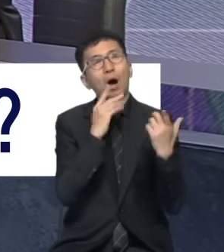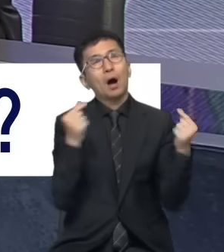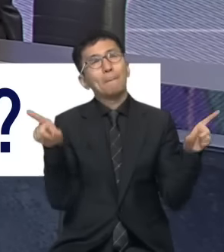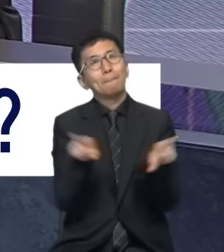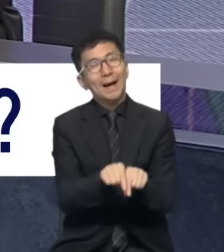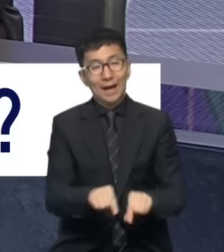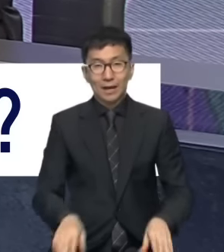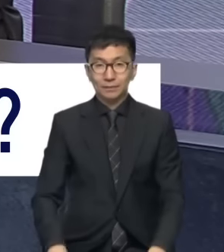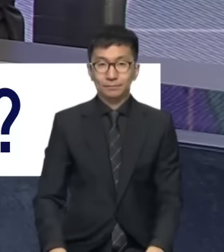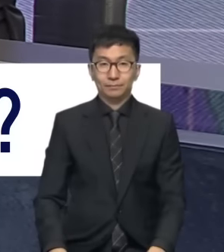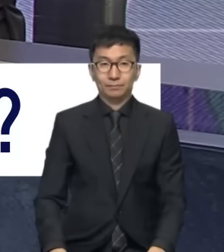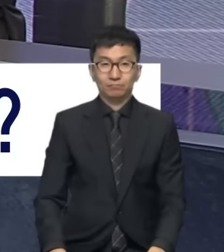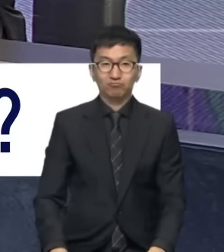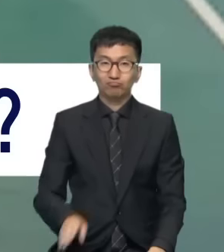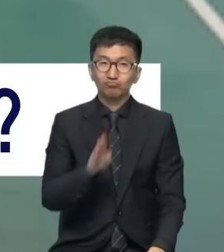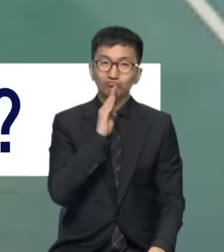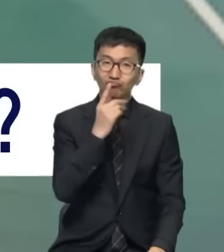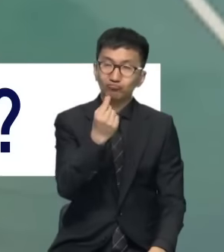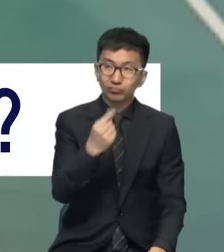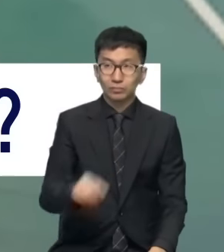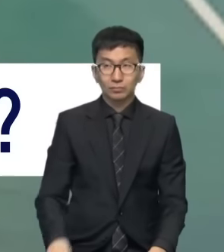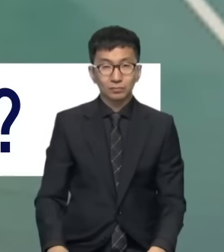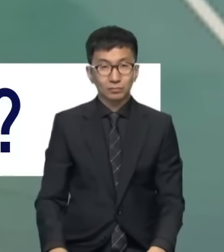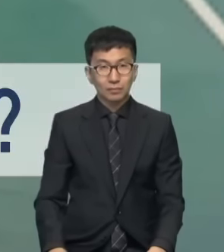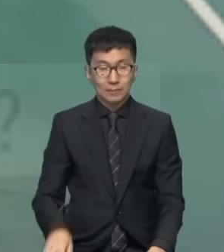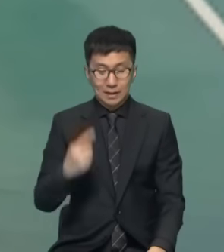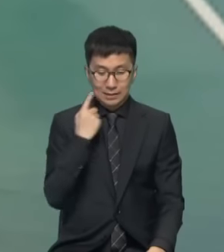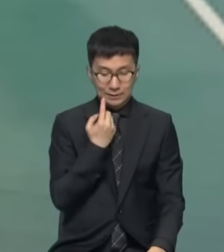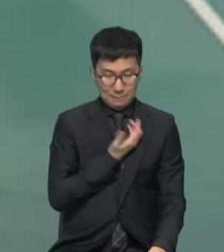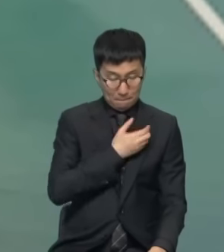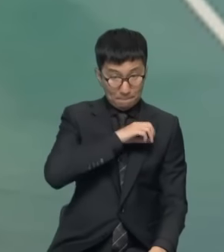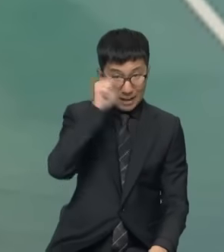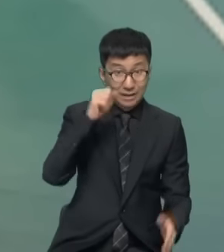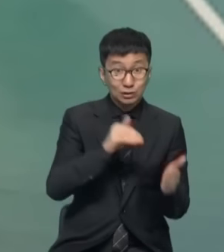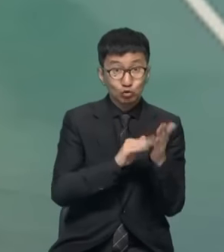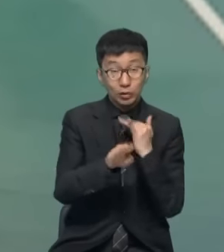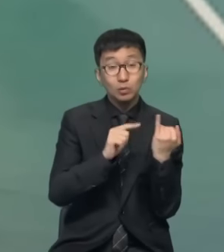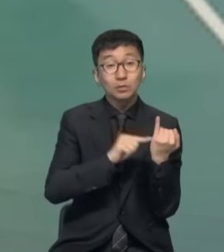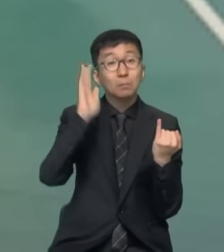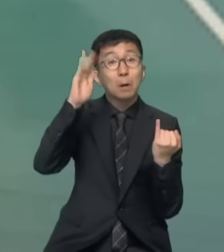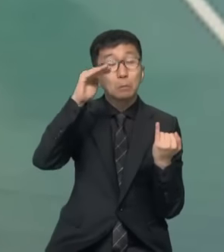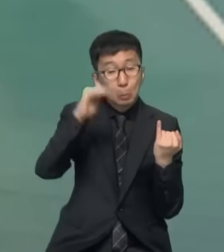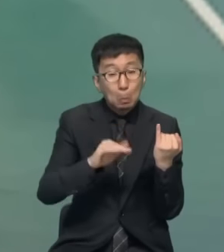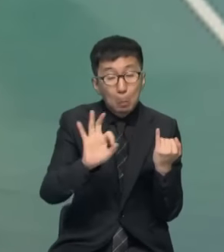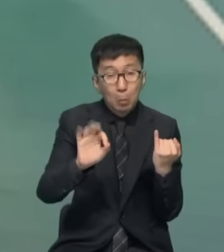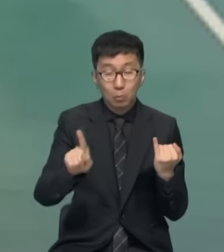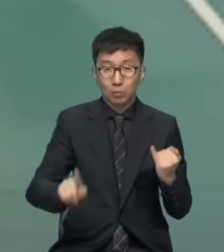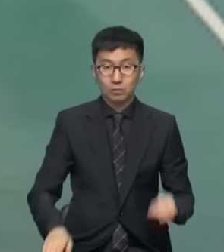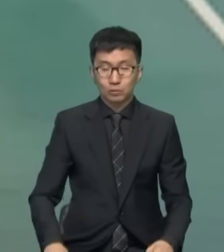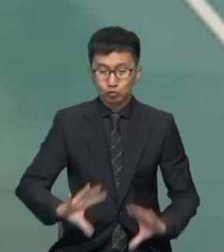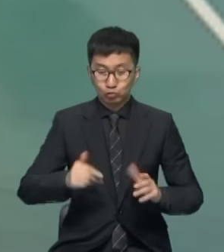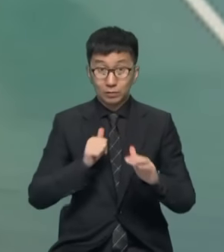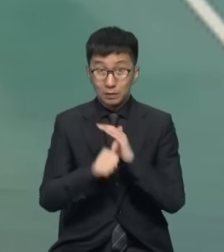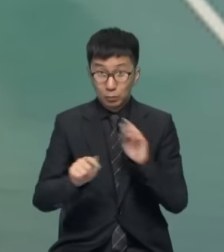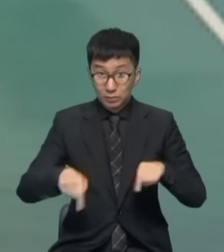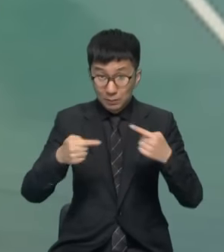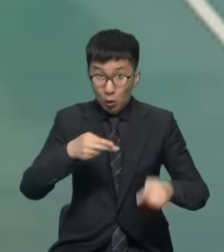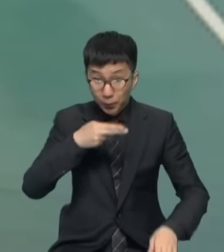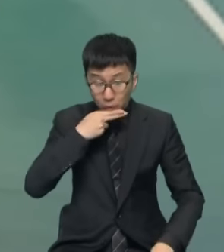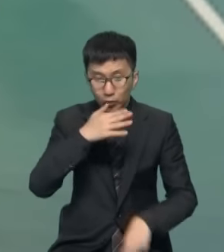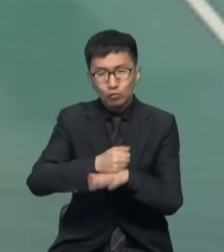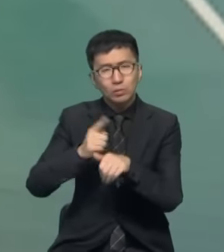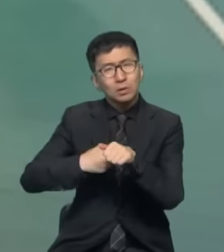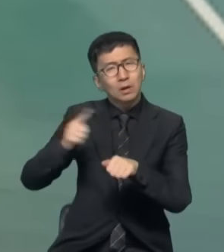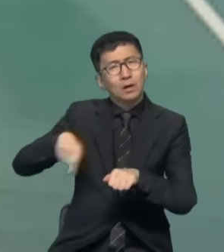그렇게 봐도 될 것 같습니다. 안세영 선수가 파리 올림픽에서 금메달을 딴 직후에 이런 말을 했죠. 네. 대표팀에 들어가지 않았다고 해서 다음